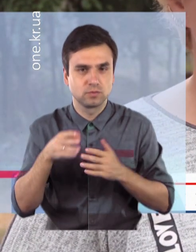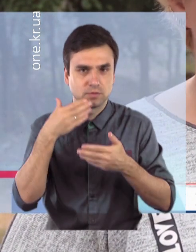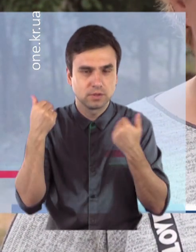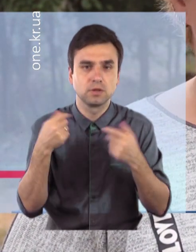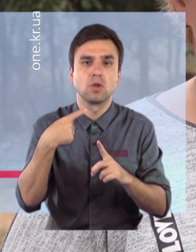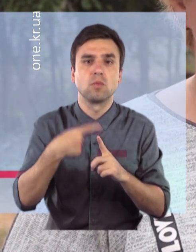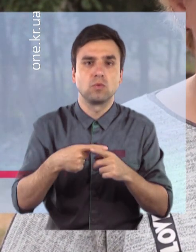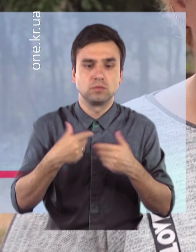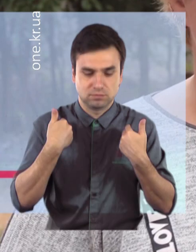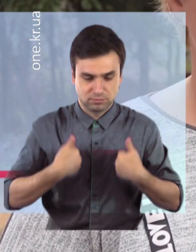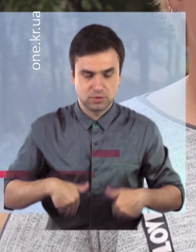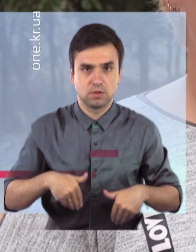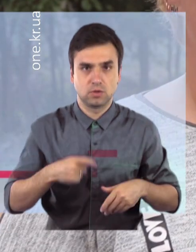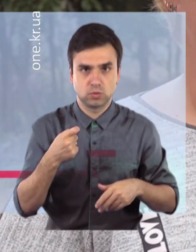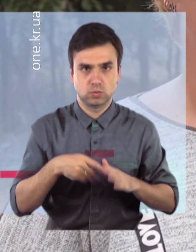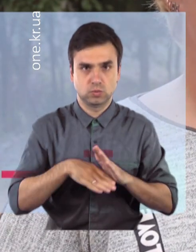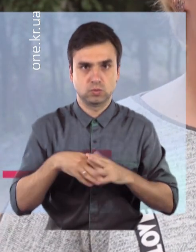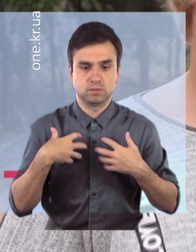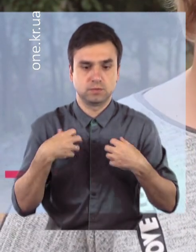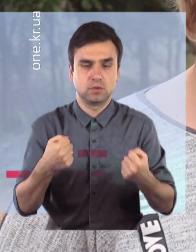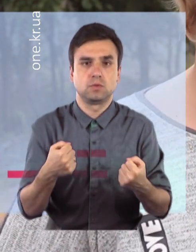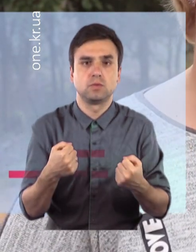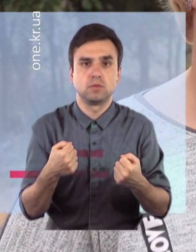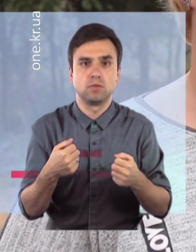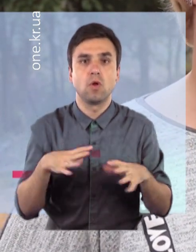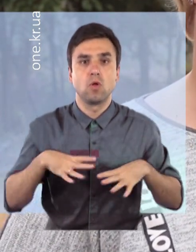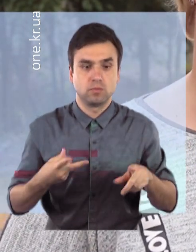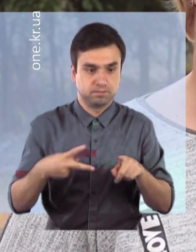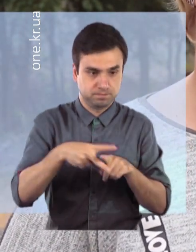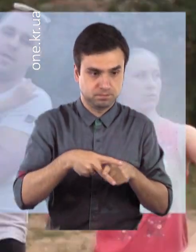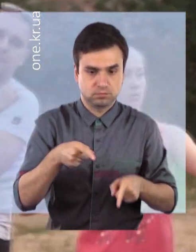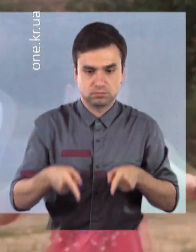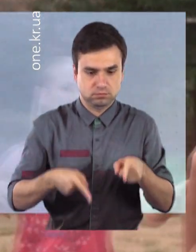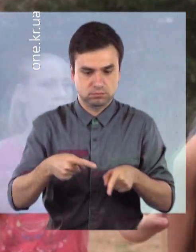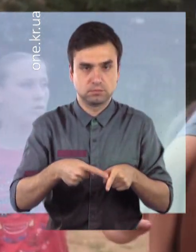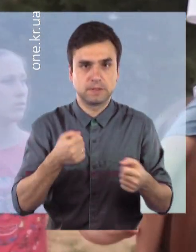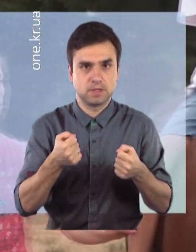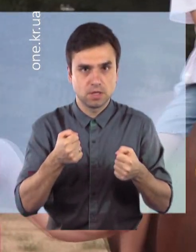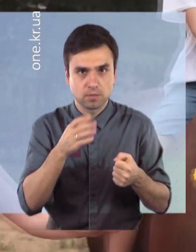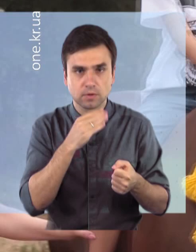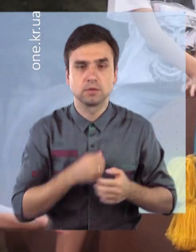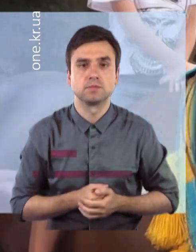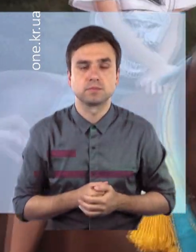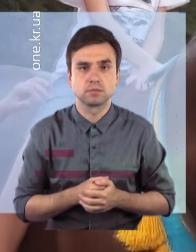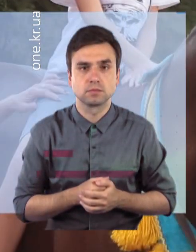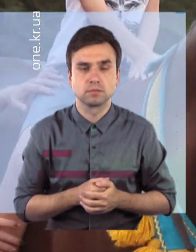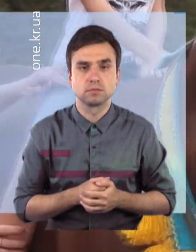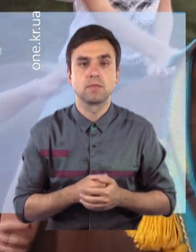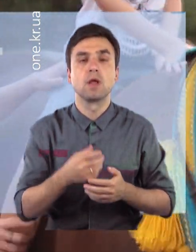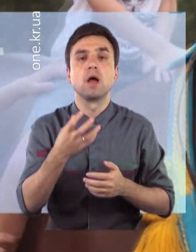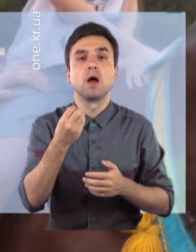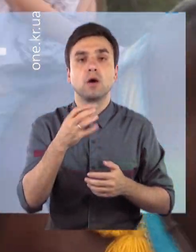нее ноги крепнут. Вот. Плюс очень ей нравится с ним общаться. Цього разу до дітей з синдромом Дауна та